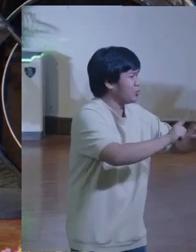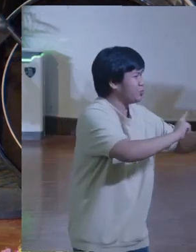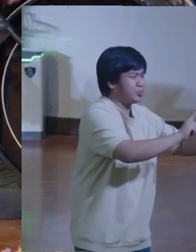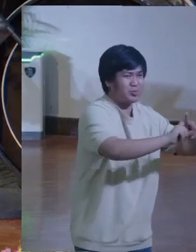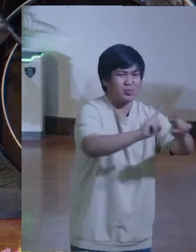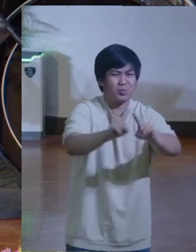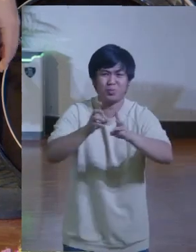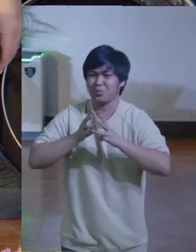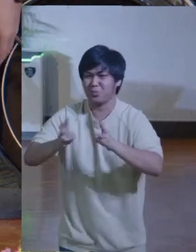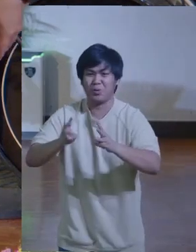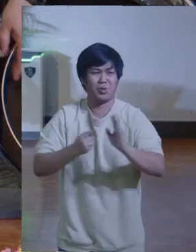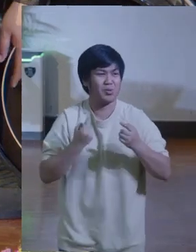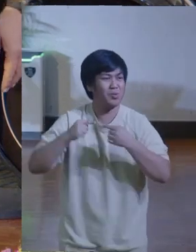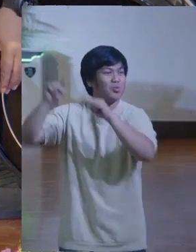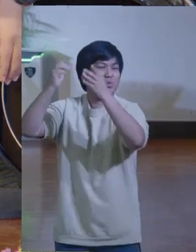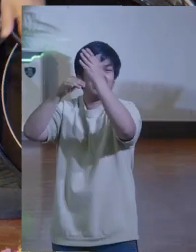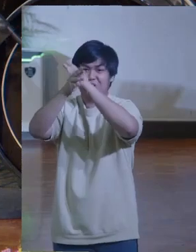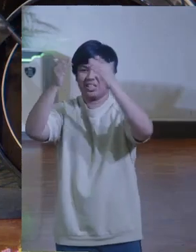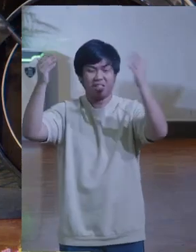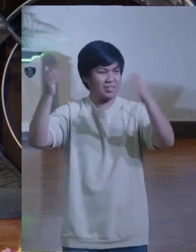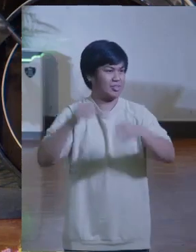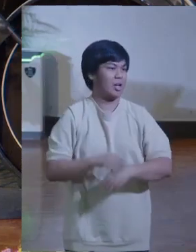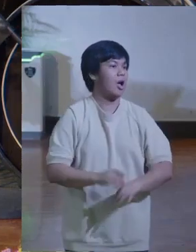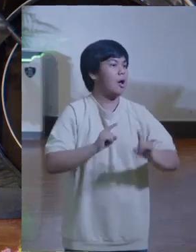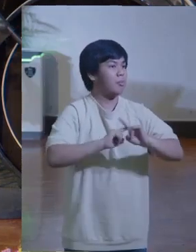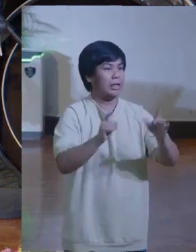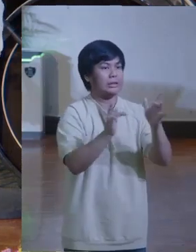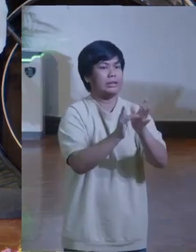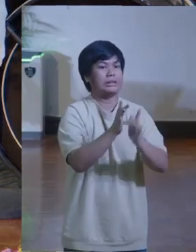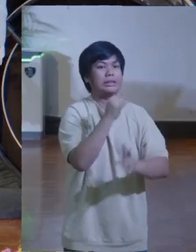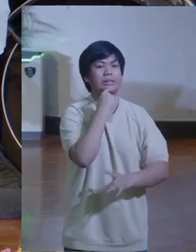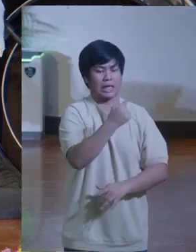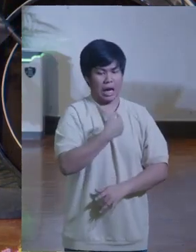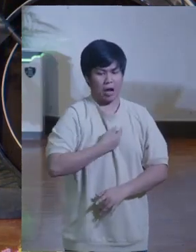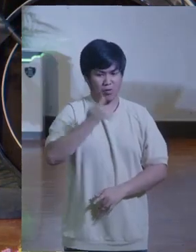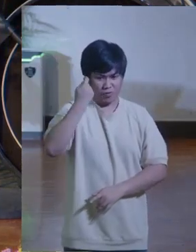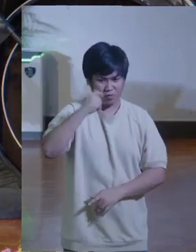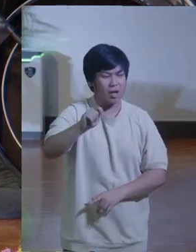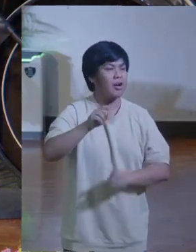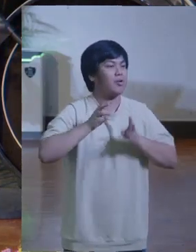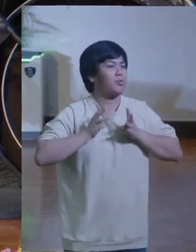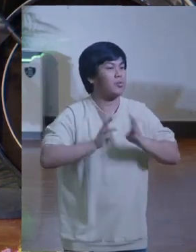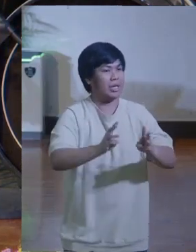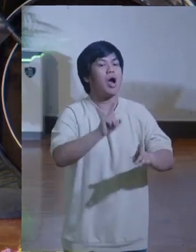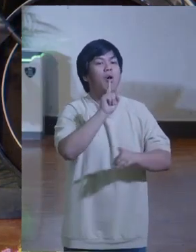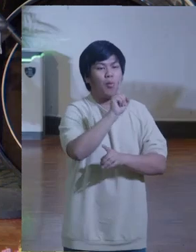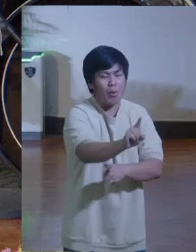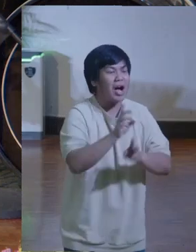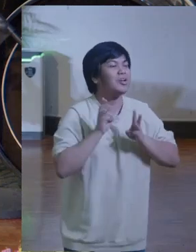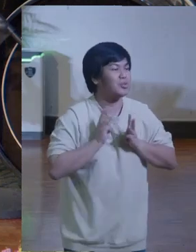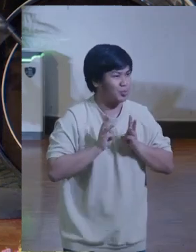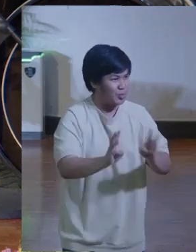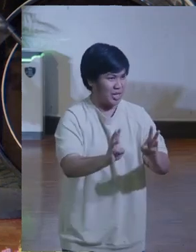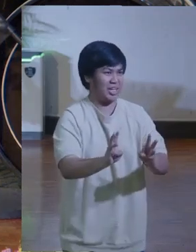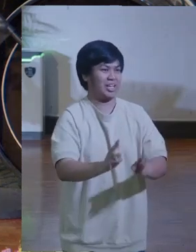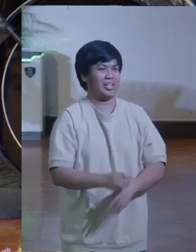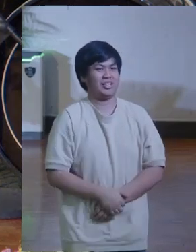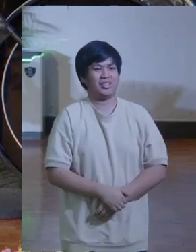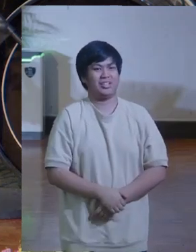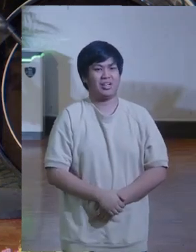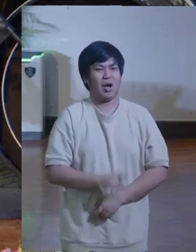daan kaysa kay Kristo Jesus. Pero sabi niya, no, I am the only way, the only